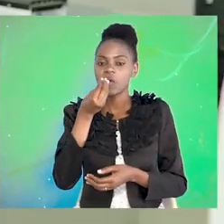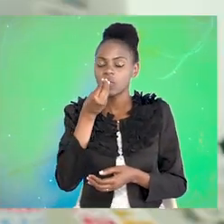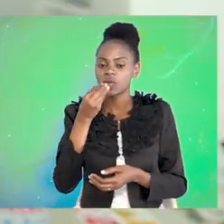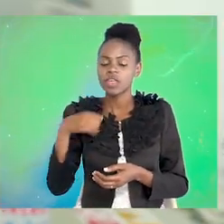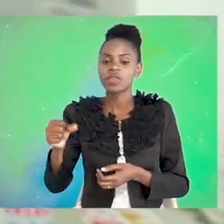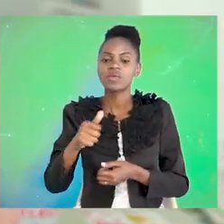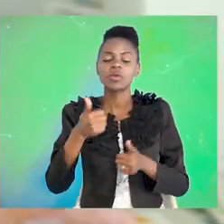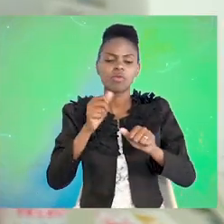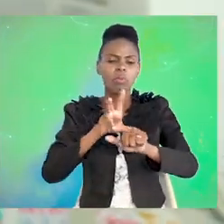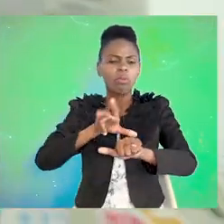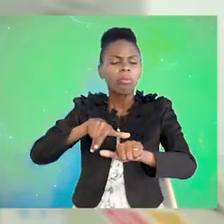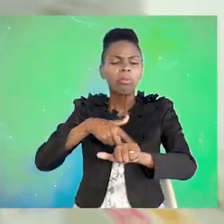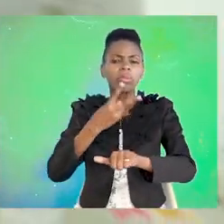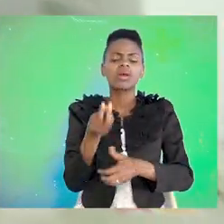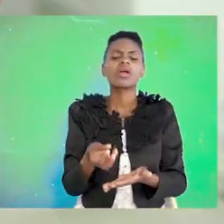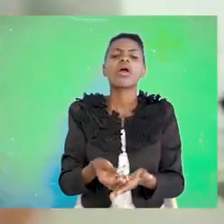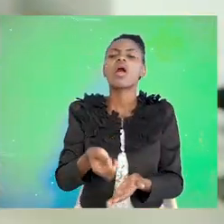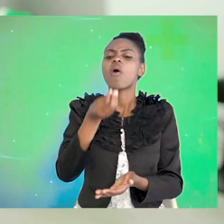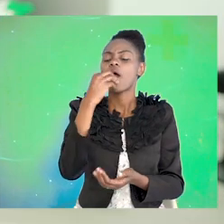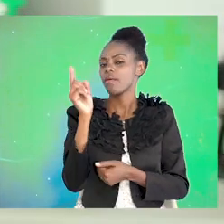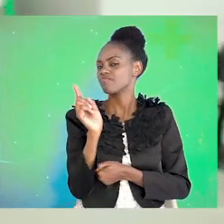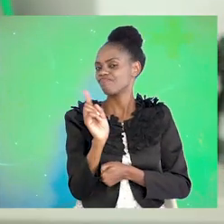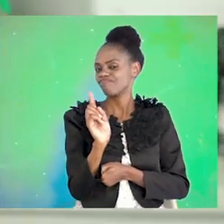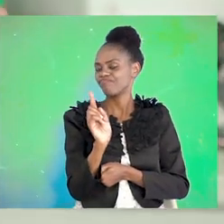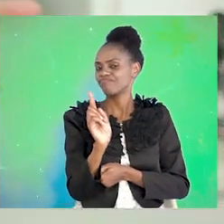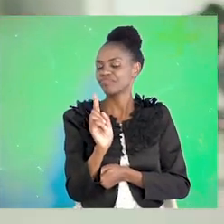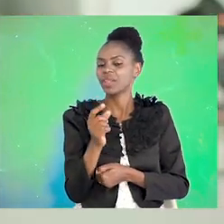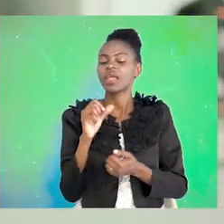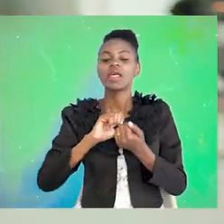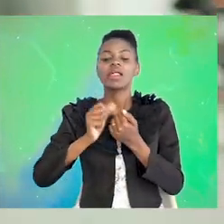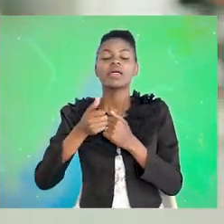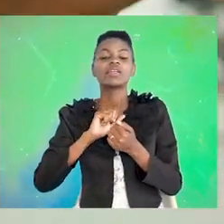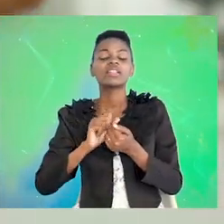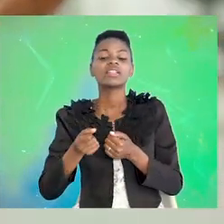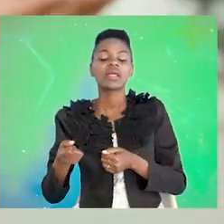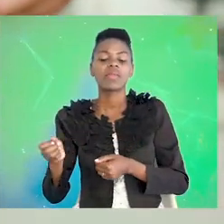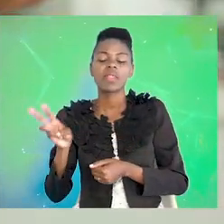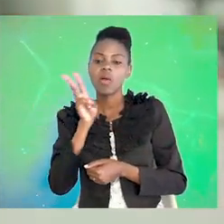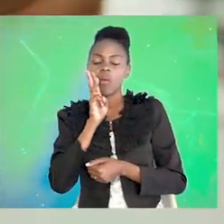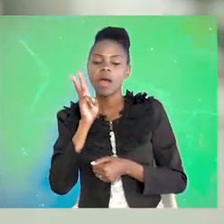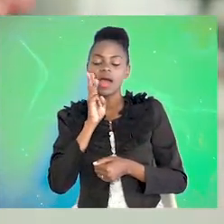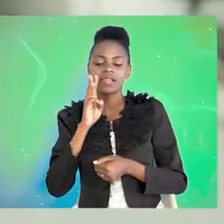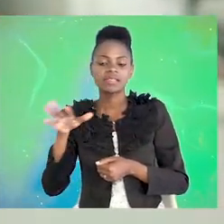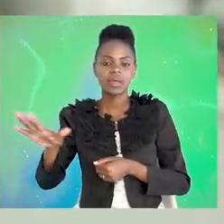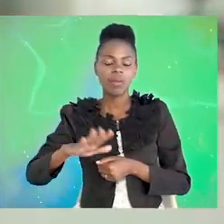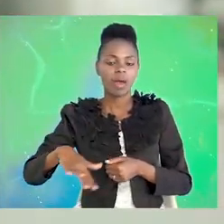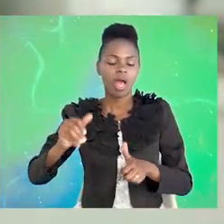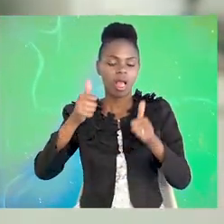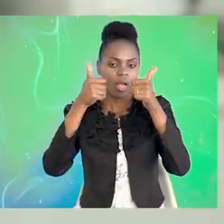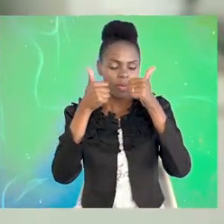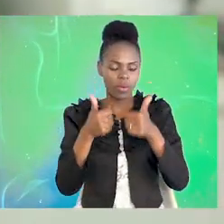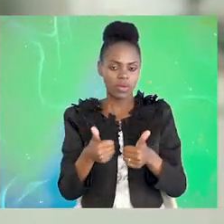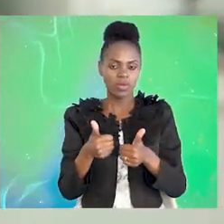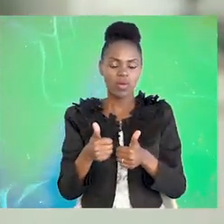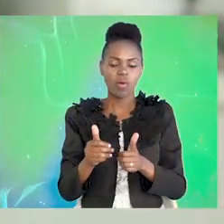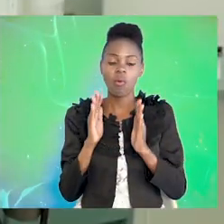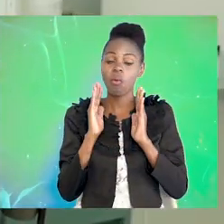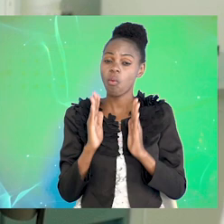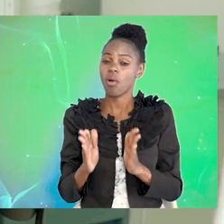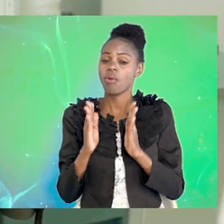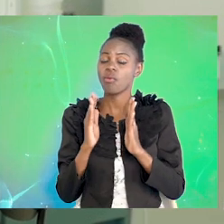2 minutes waphula kale wabwinyika mkamwa, zipatso zisukidwe ndi madzi ochokera malo aukhondo,